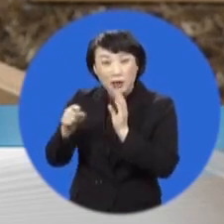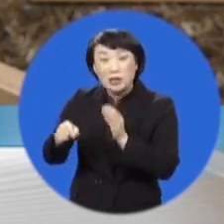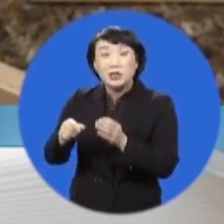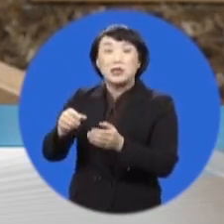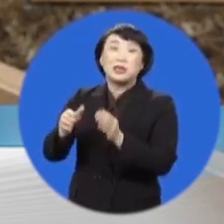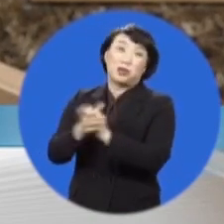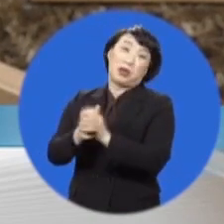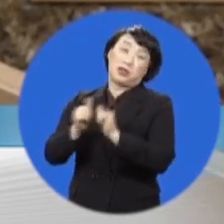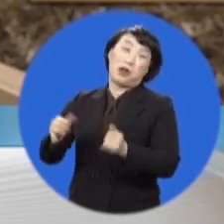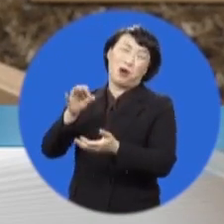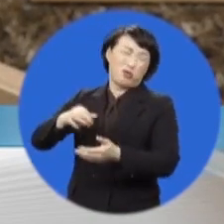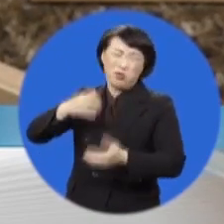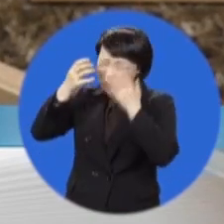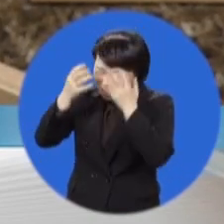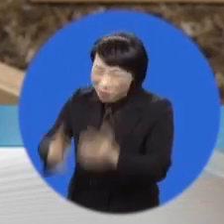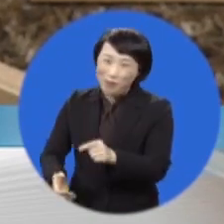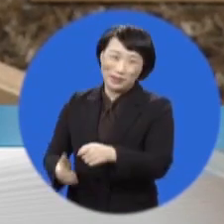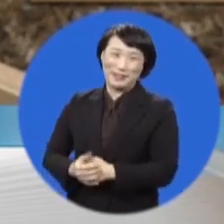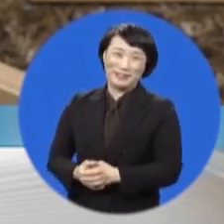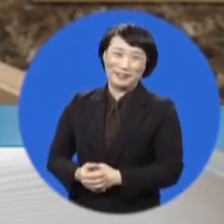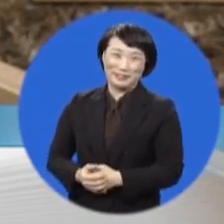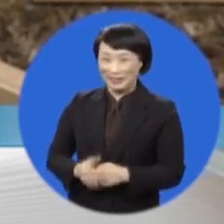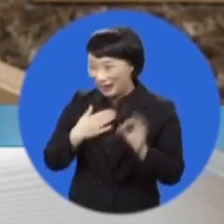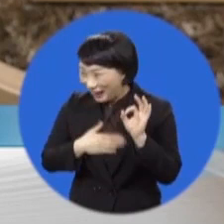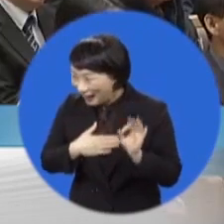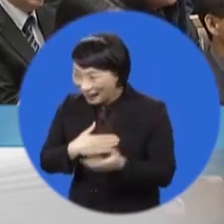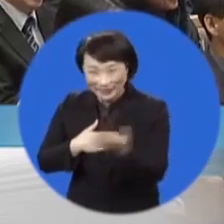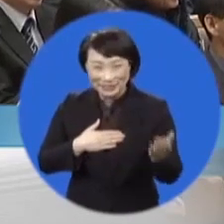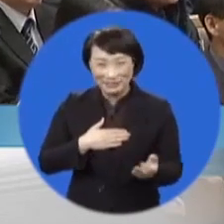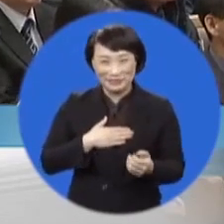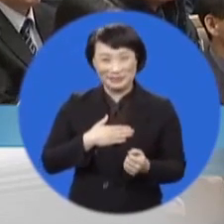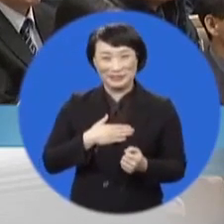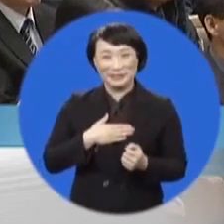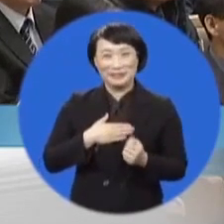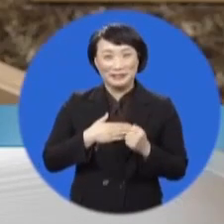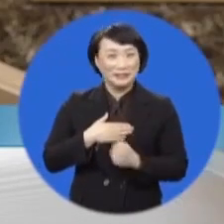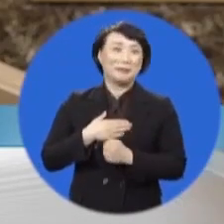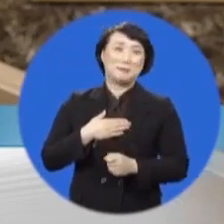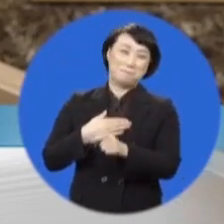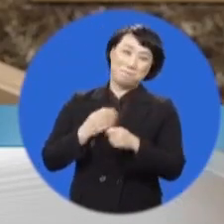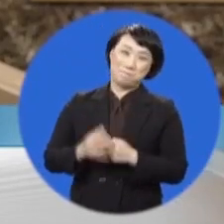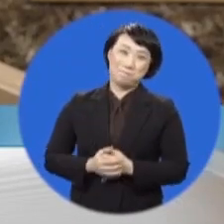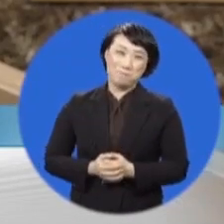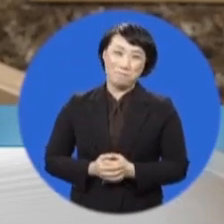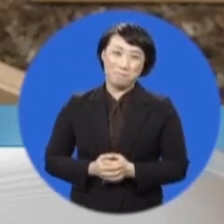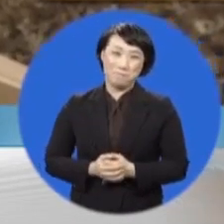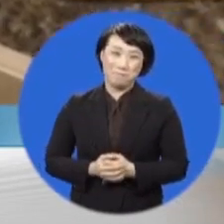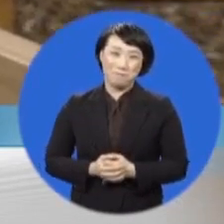가치가 어마어마하게 아니냐 이 말 아래 아래 누르세요 어마어마 하지 않냐 이